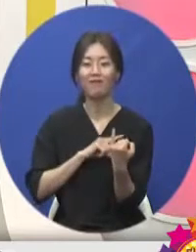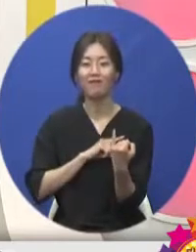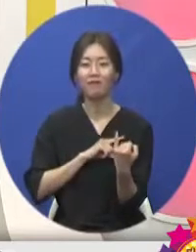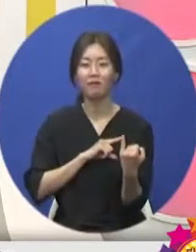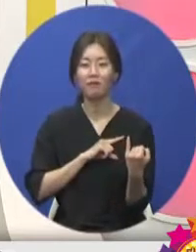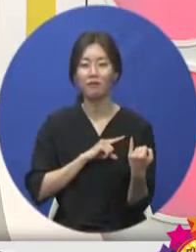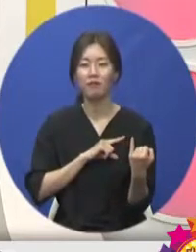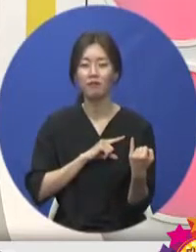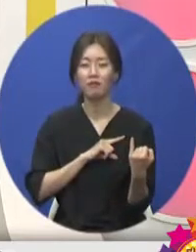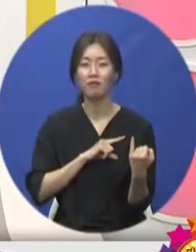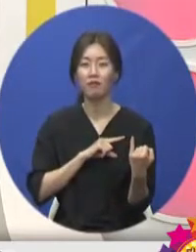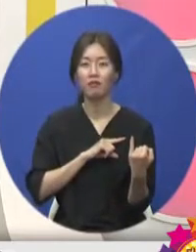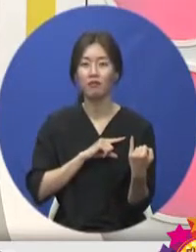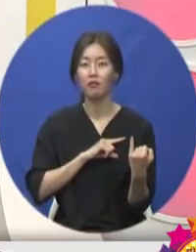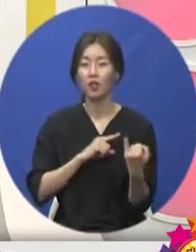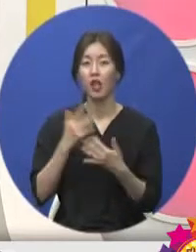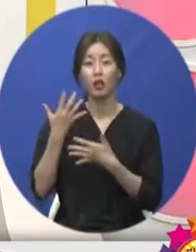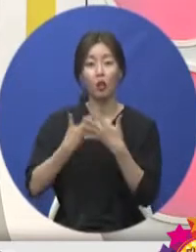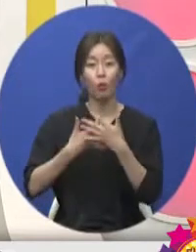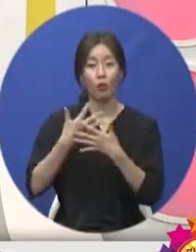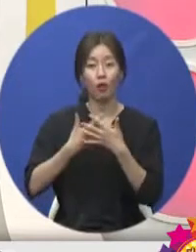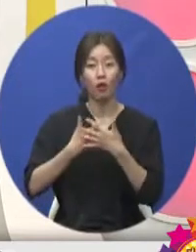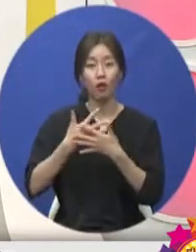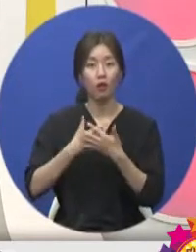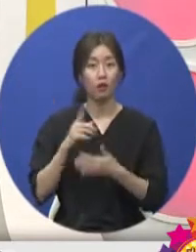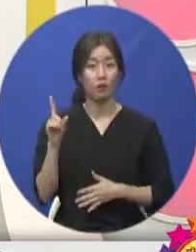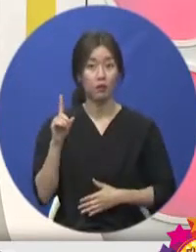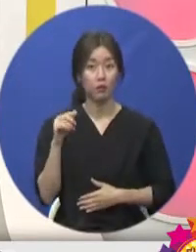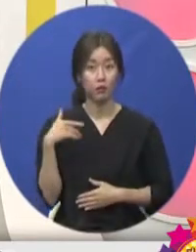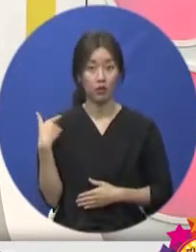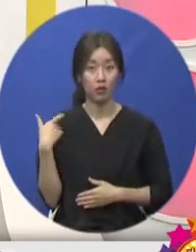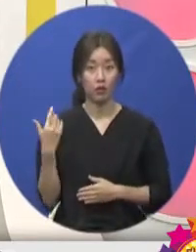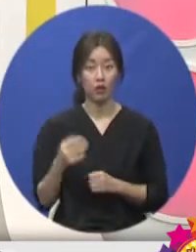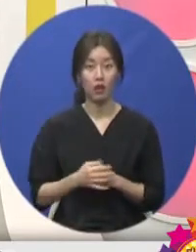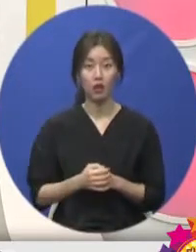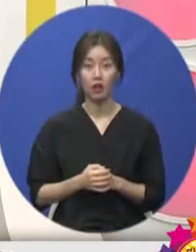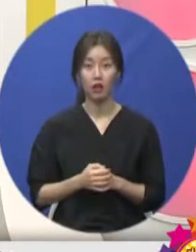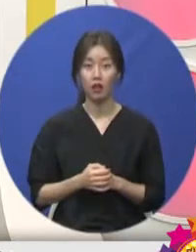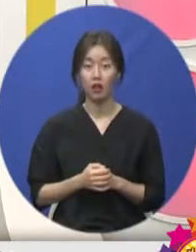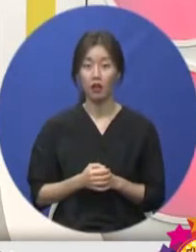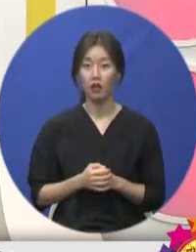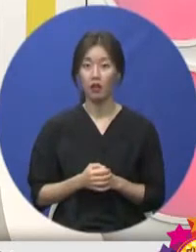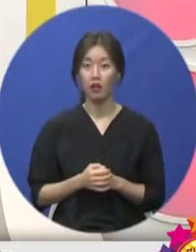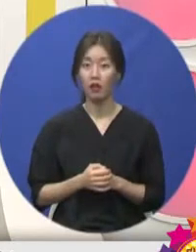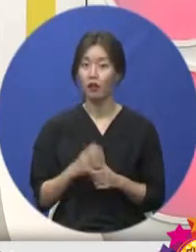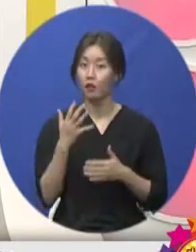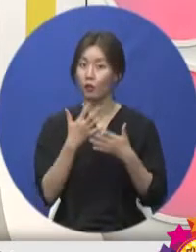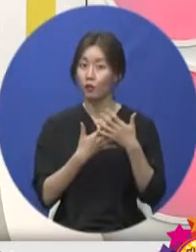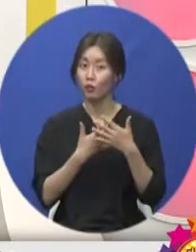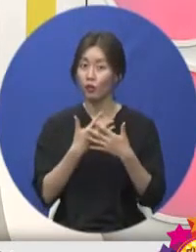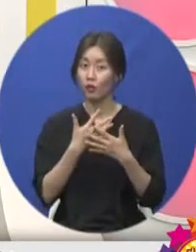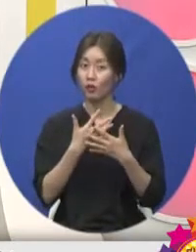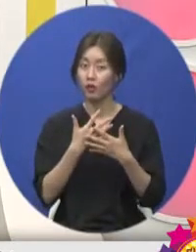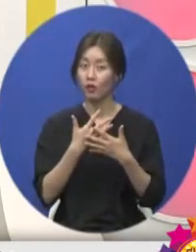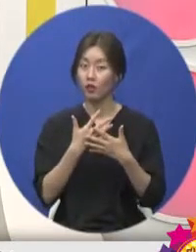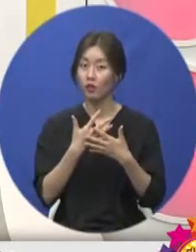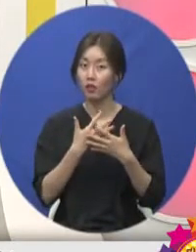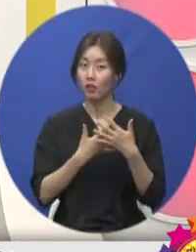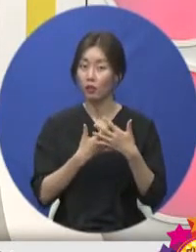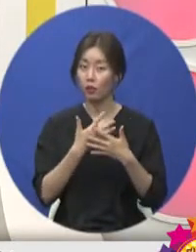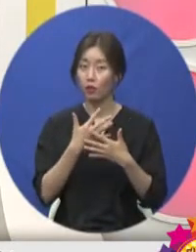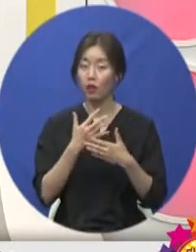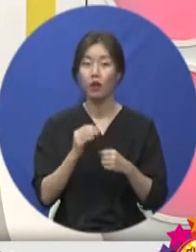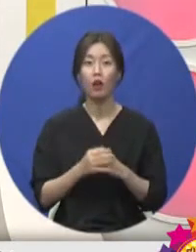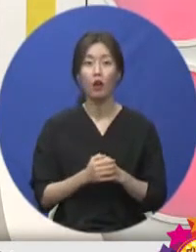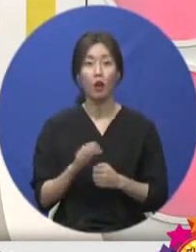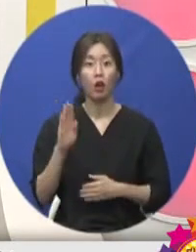비에 관한. 단어? 영화 안 봤죠? 영화. 영화. 영화 한번 네. 보죠. 보죠. 예. 네. 뭔데?